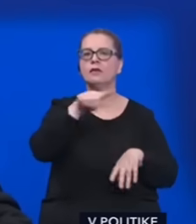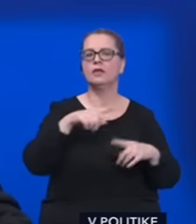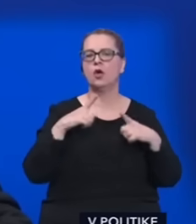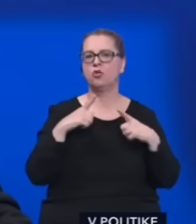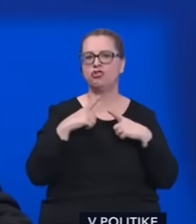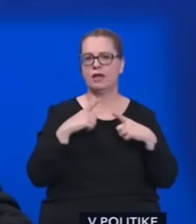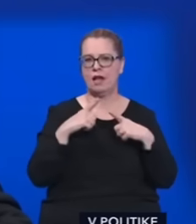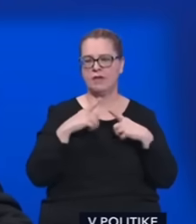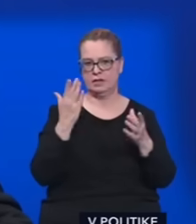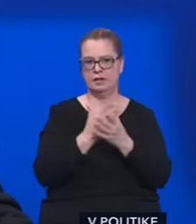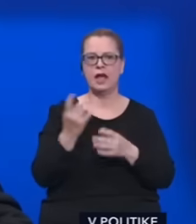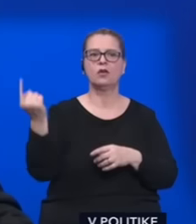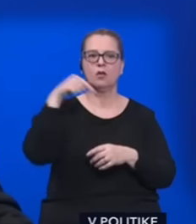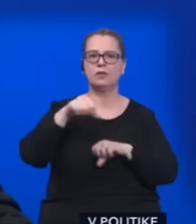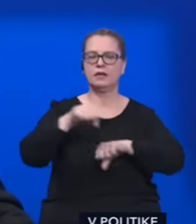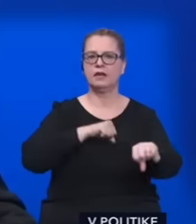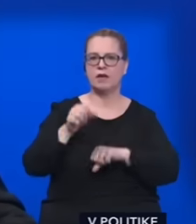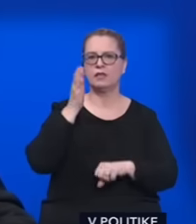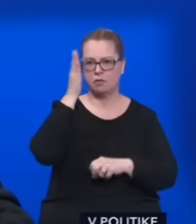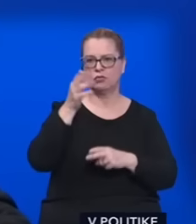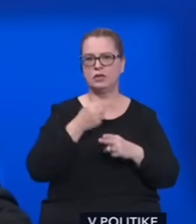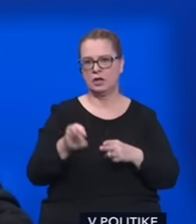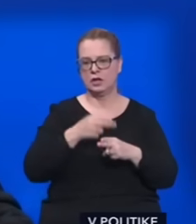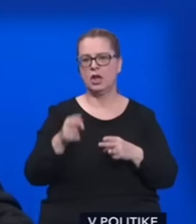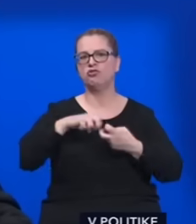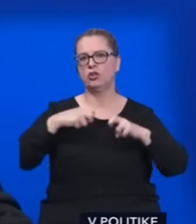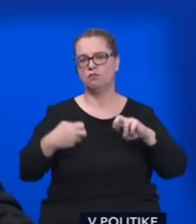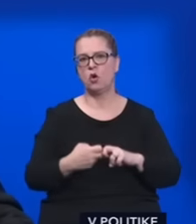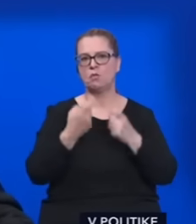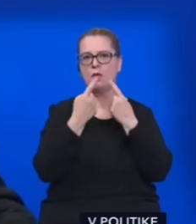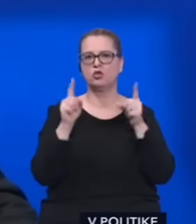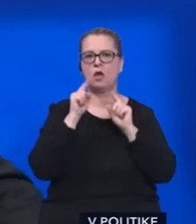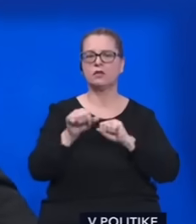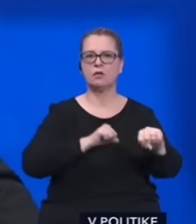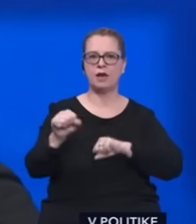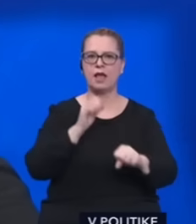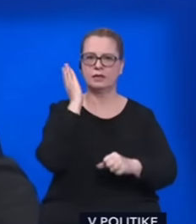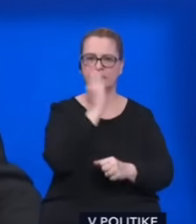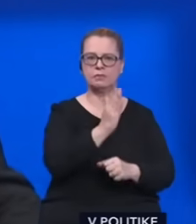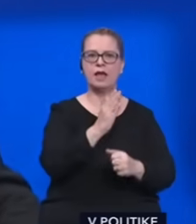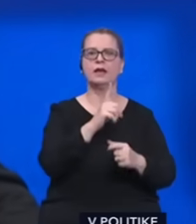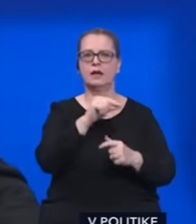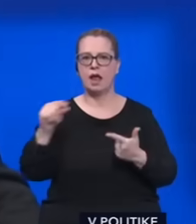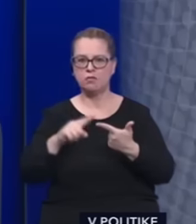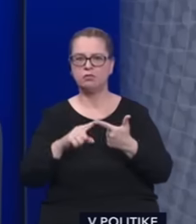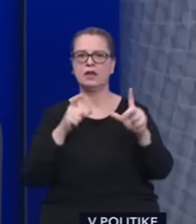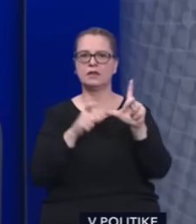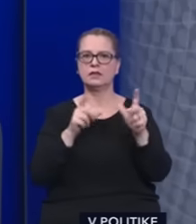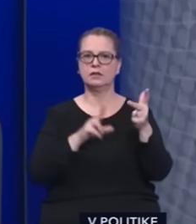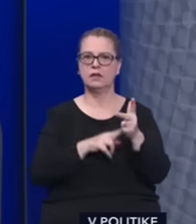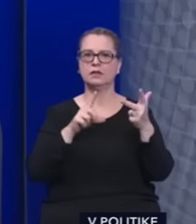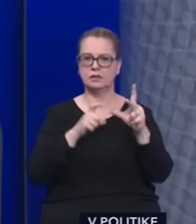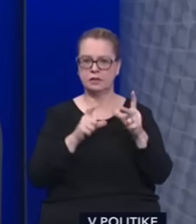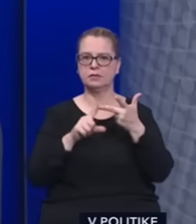bude riešiť skutočné problémy Slovenska. Bude to vláda Smer, Republika, SNS? Ja som povedal,